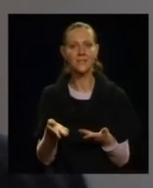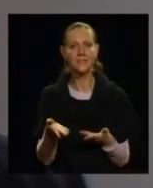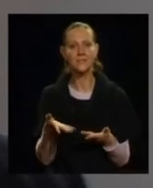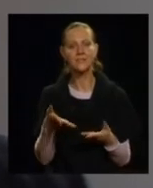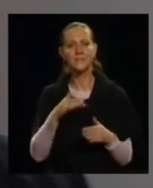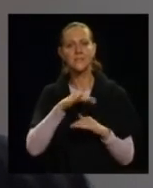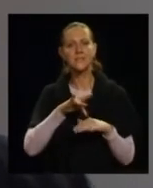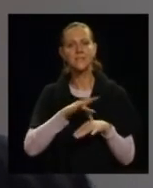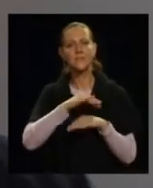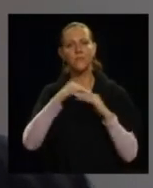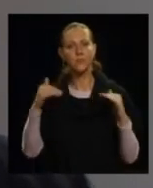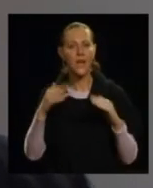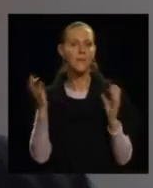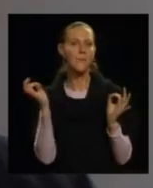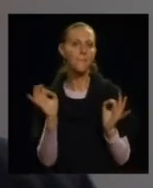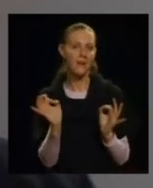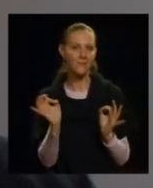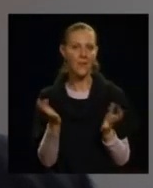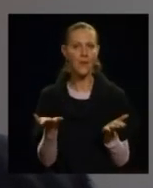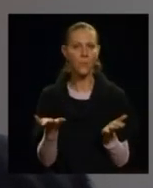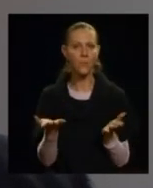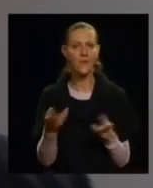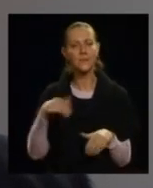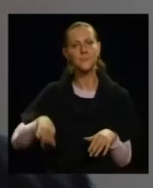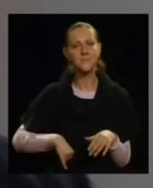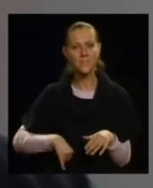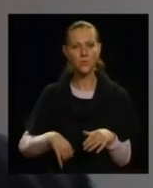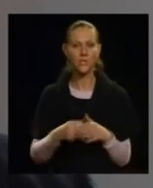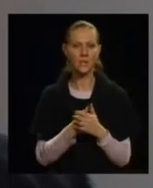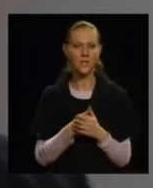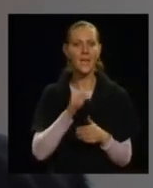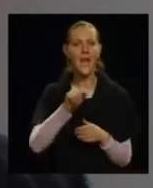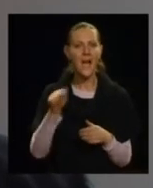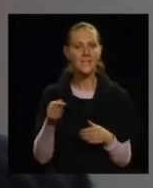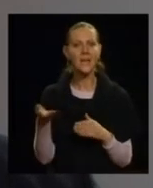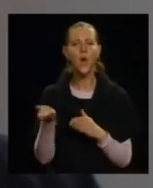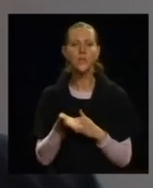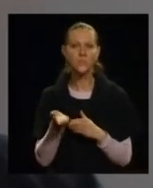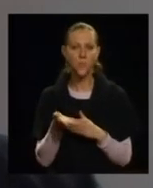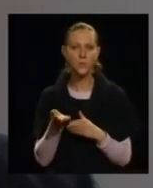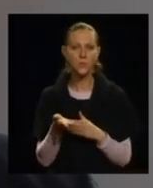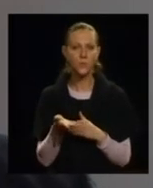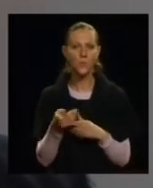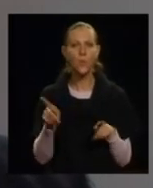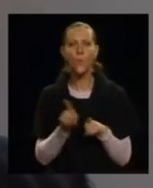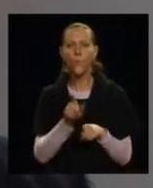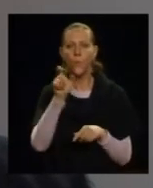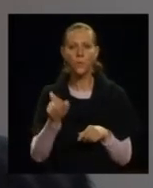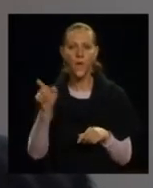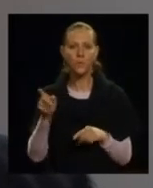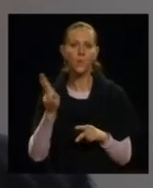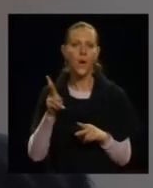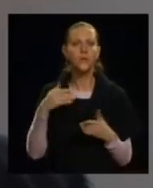a rendezvény színvonalát megfelelően biztosítani. Ezek a szponzorok olyanok,